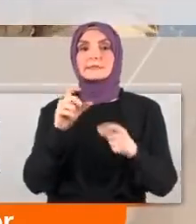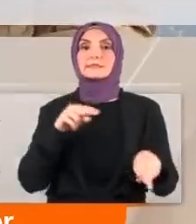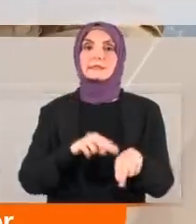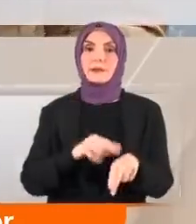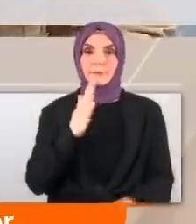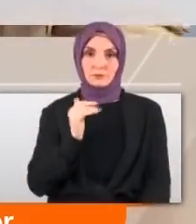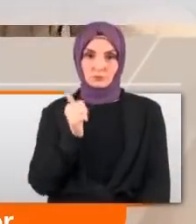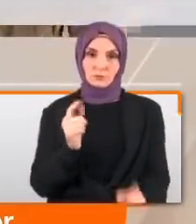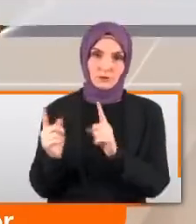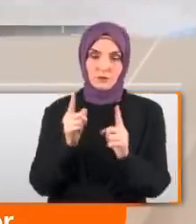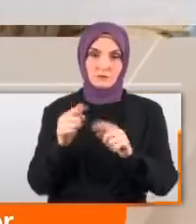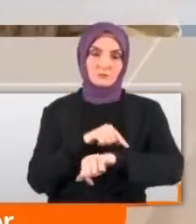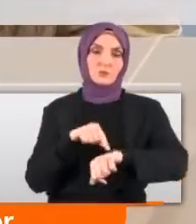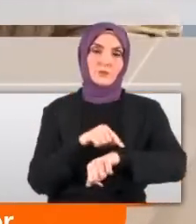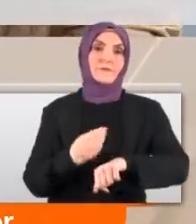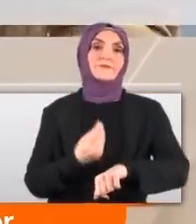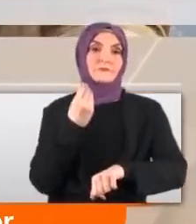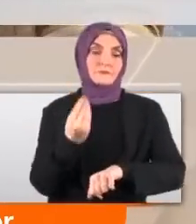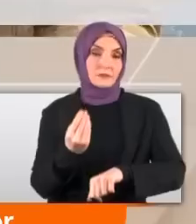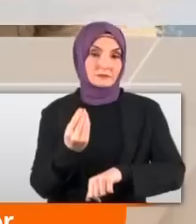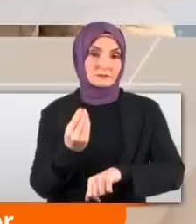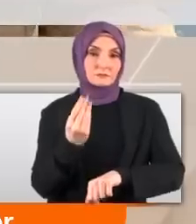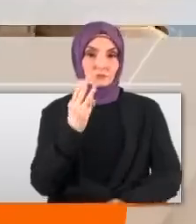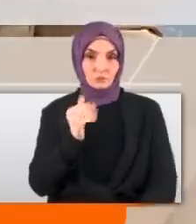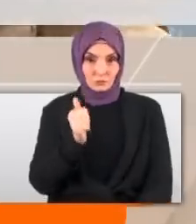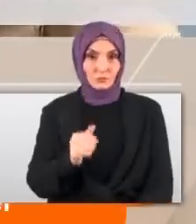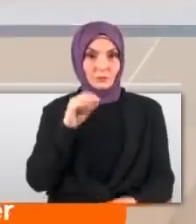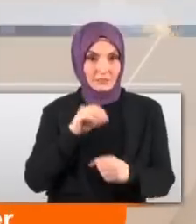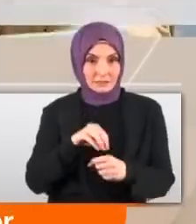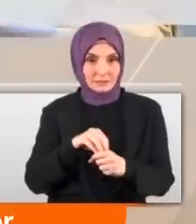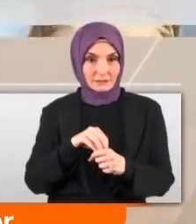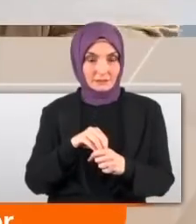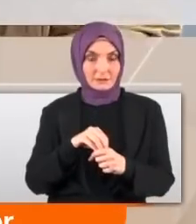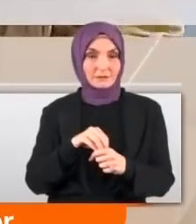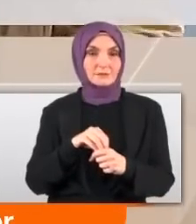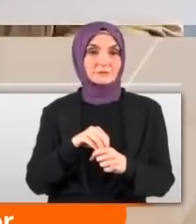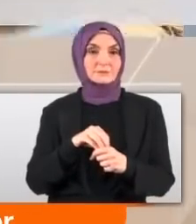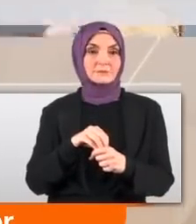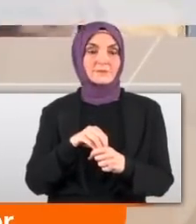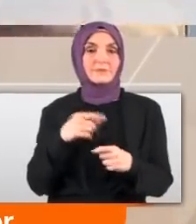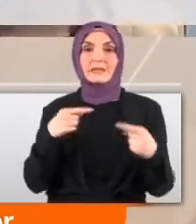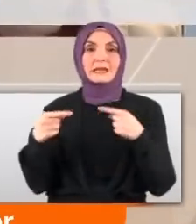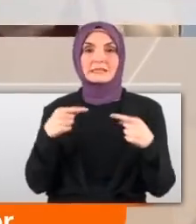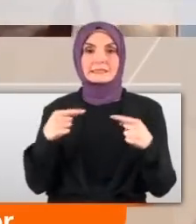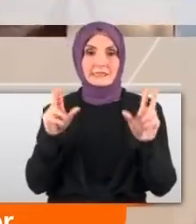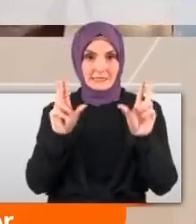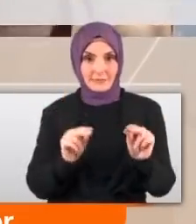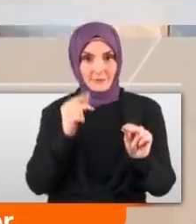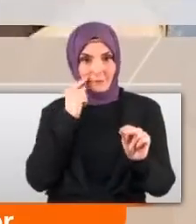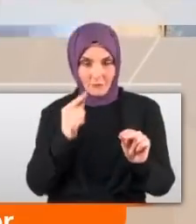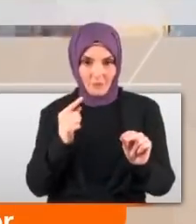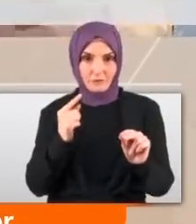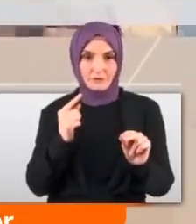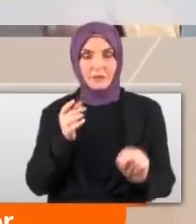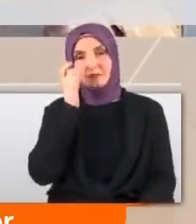gün içerisinde eksikler tamamlanacak ve partiler eksikler tamamlandıktan sonra daha da netleşmiş